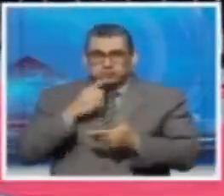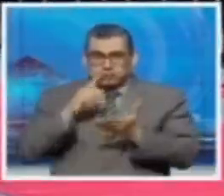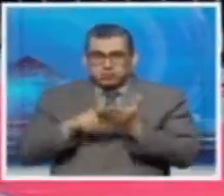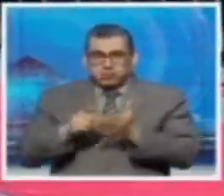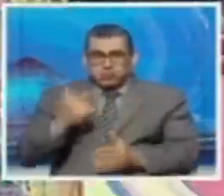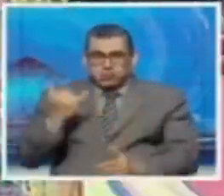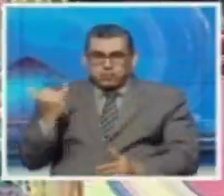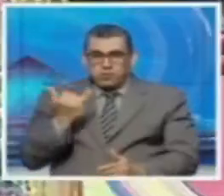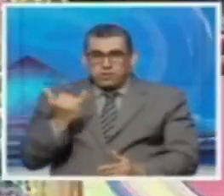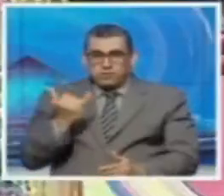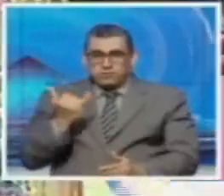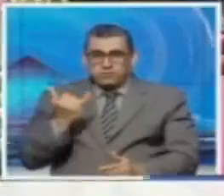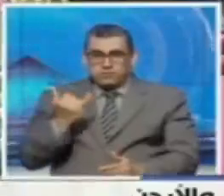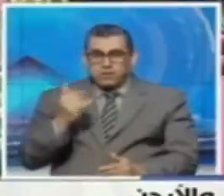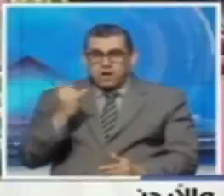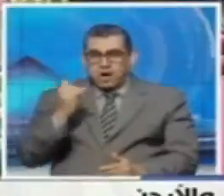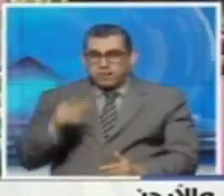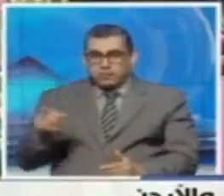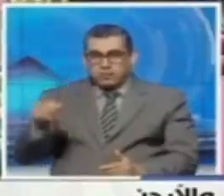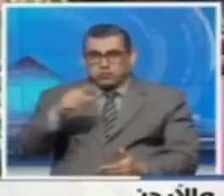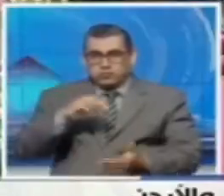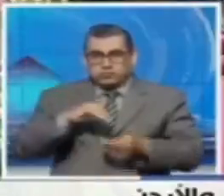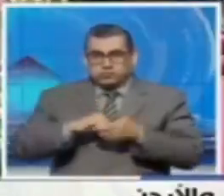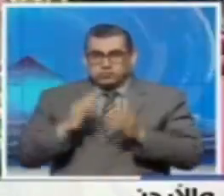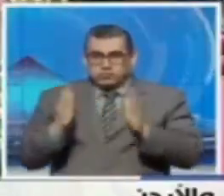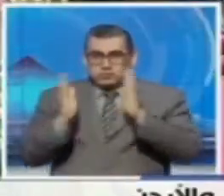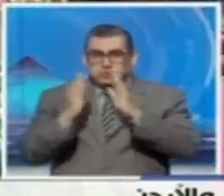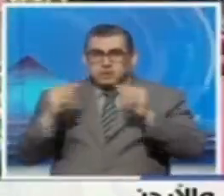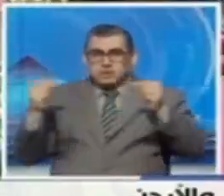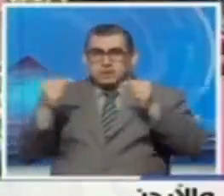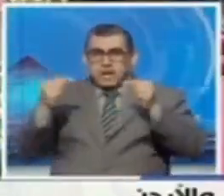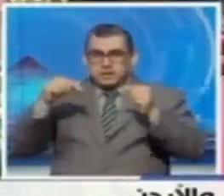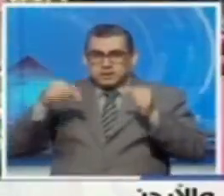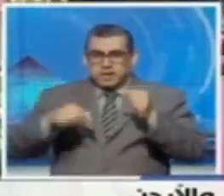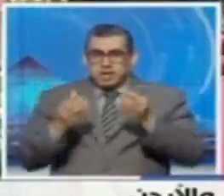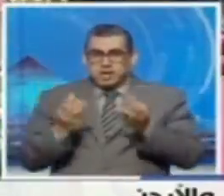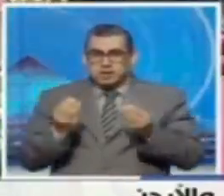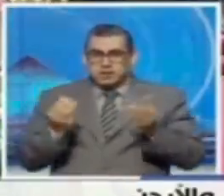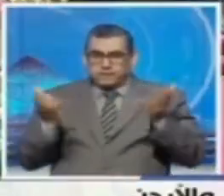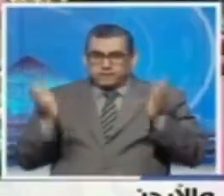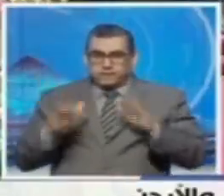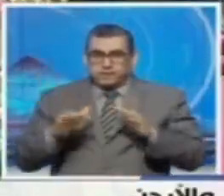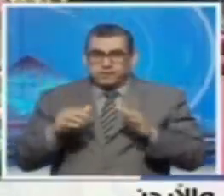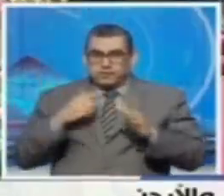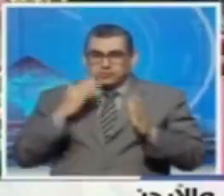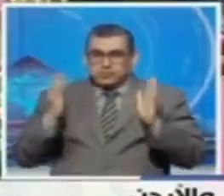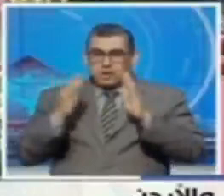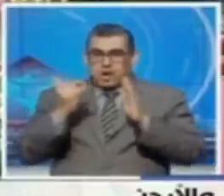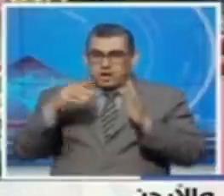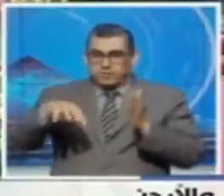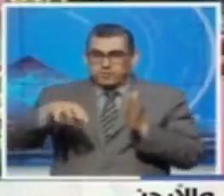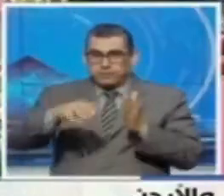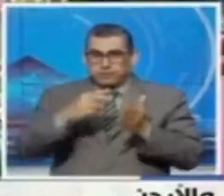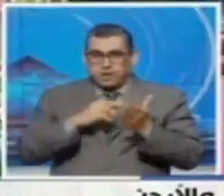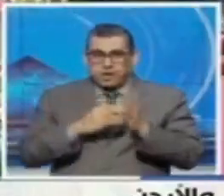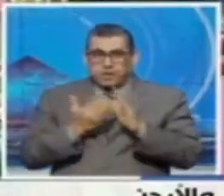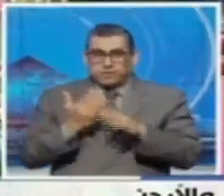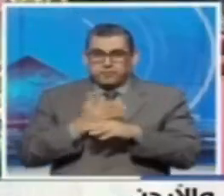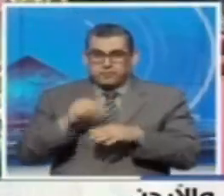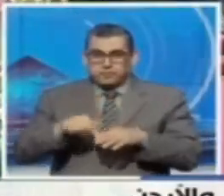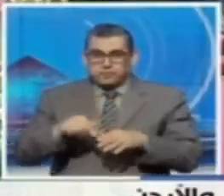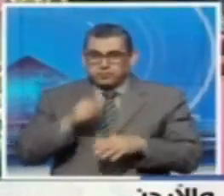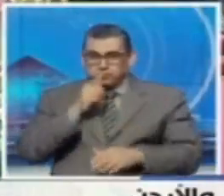أن العمل العربي المشترك في مواجهة التحديات العديدة التي تواجه المنطقة العربية في هذه